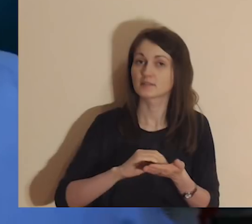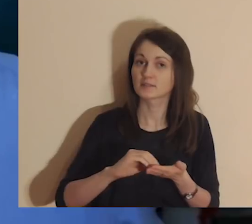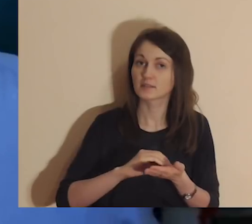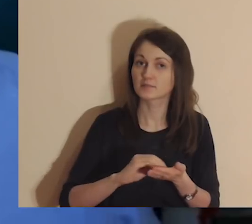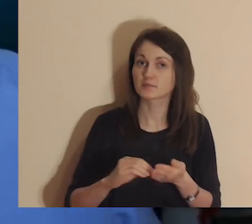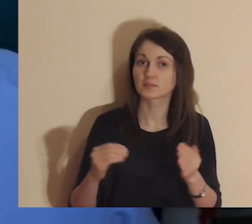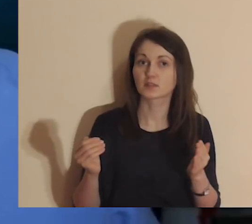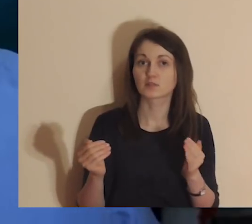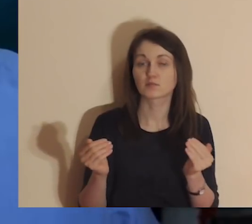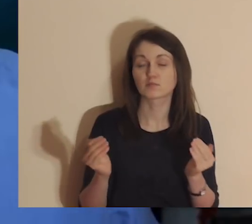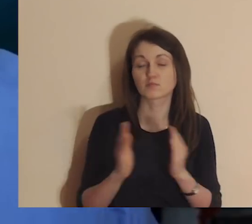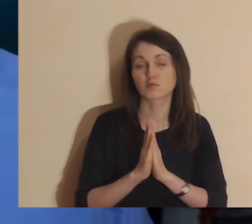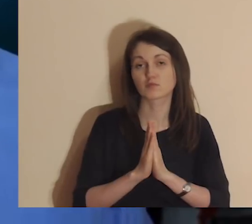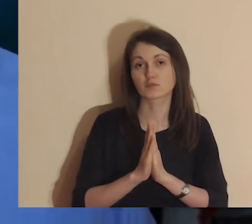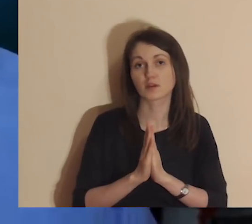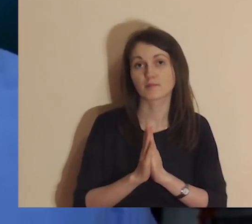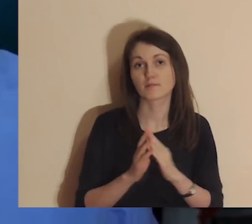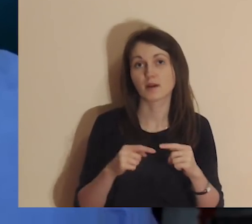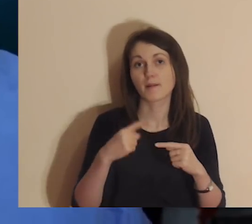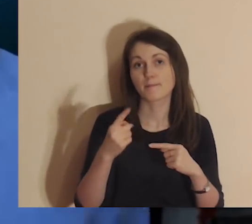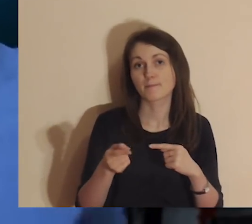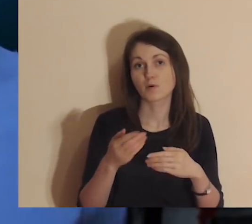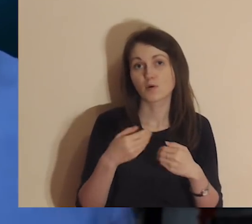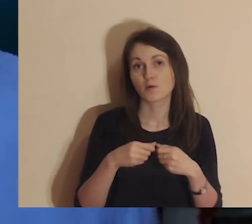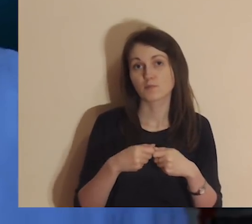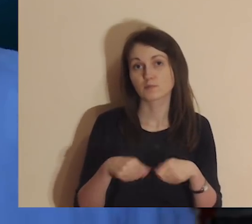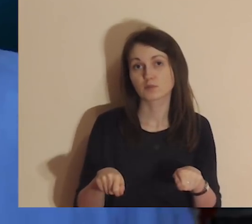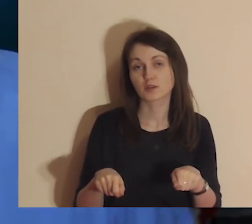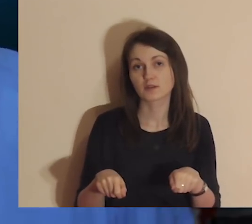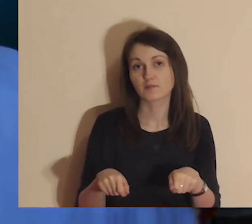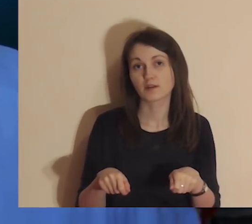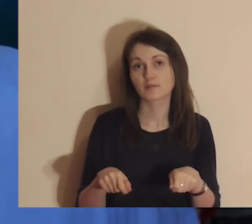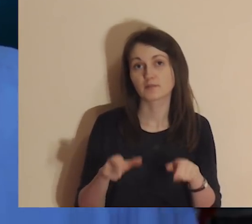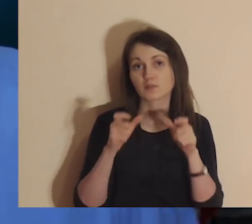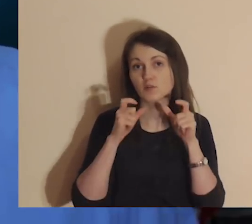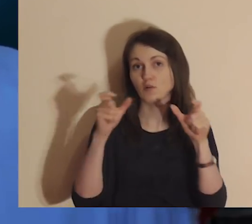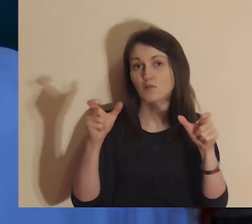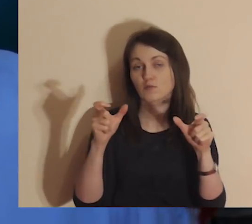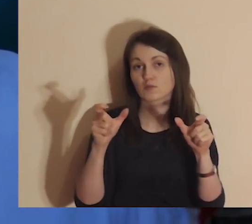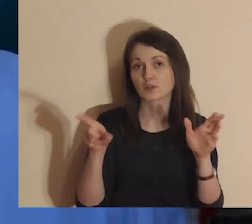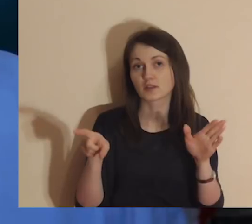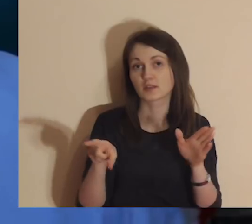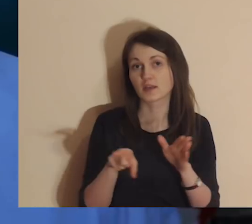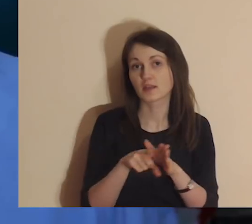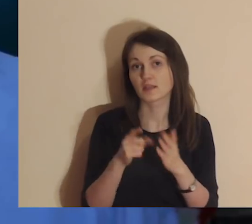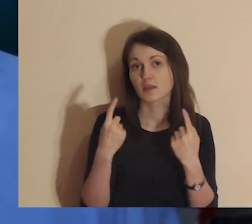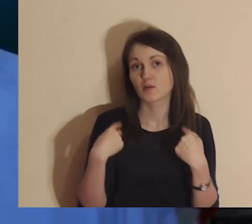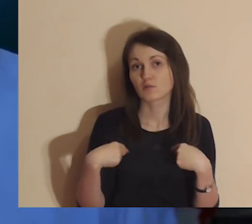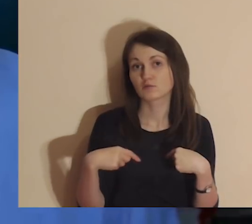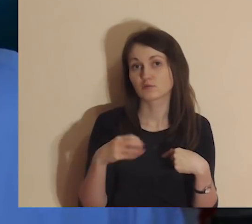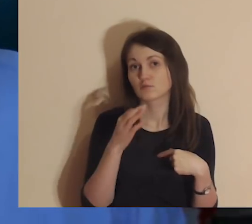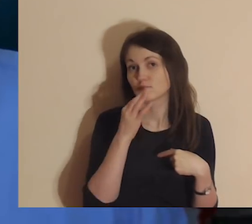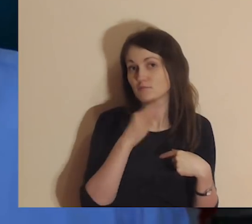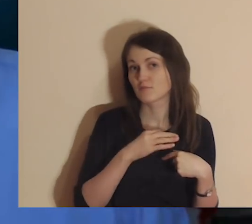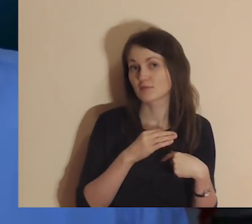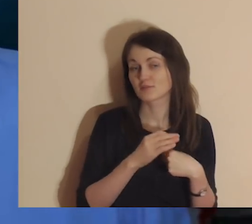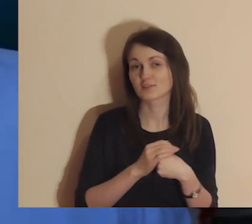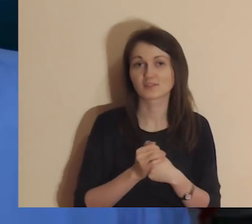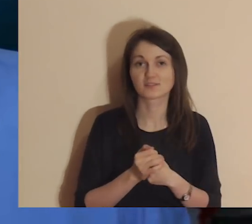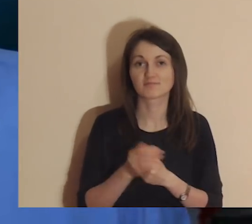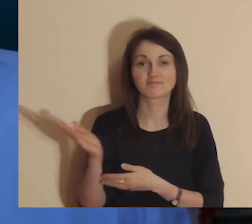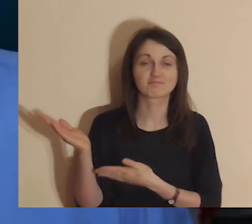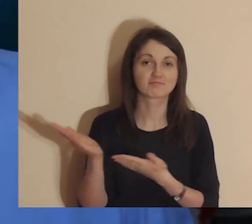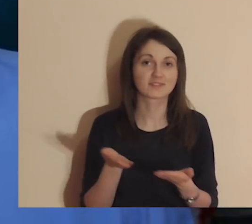medytacji, którą właśnie zrobiliśmy. Zapiszmy sobie to gdzieś, a po chwili przerwy będzie takie ogłoszenie dla osób młodszych i